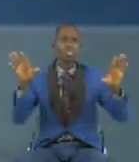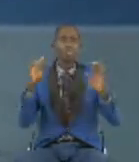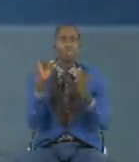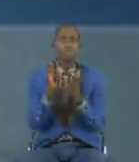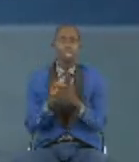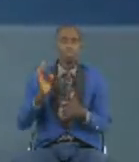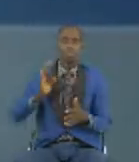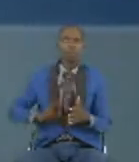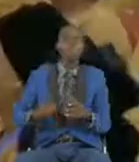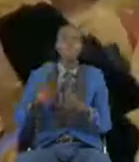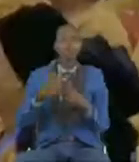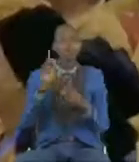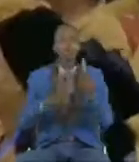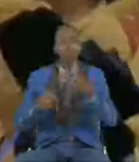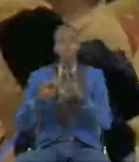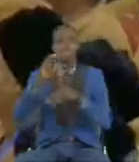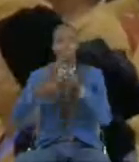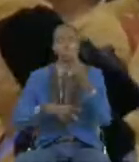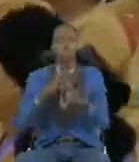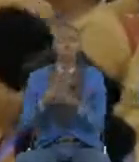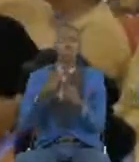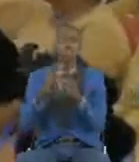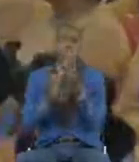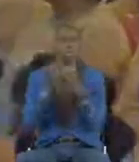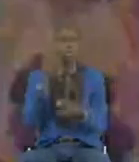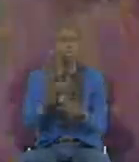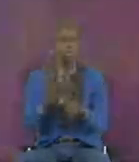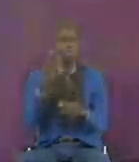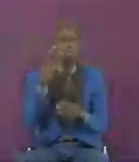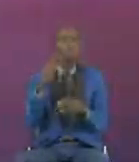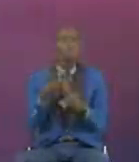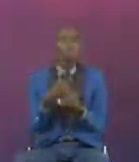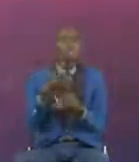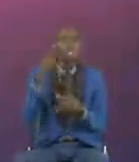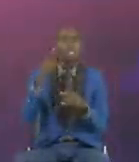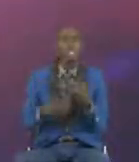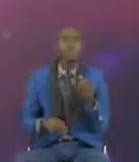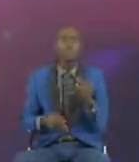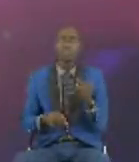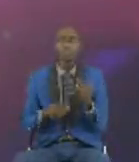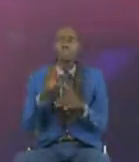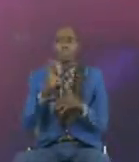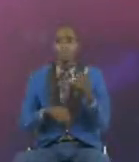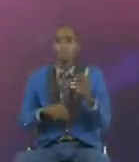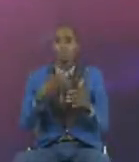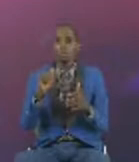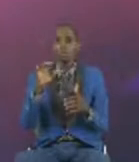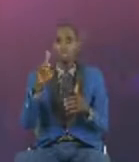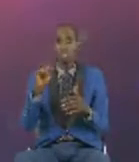même aux gens au nom de Jésus. Le dernier chapitre, chapitre 28,